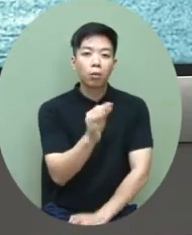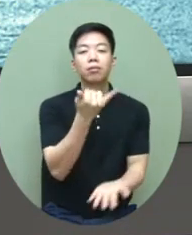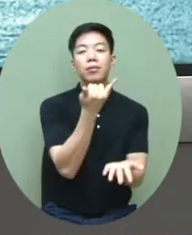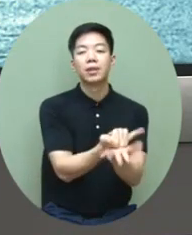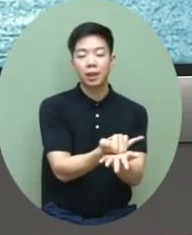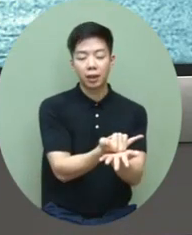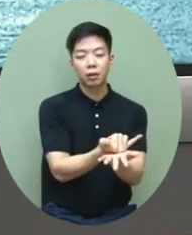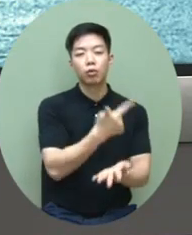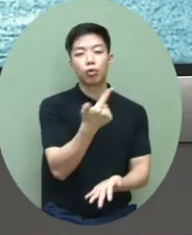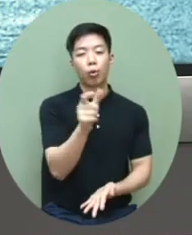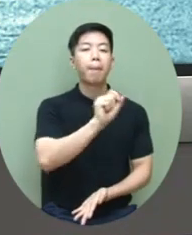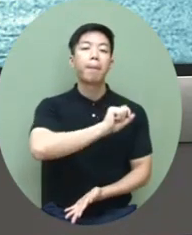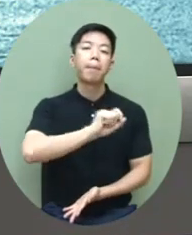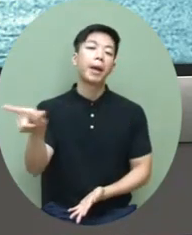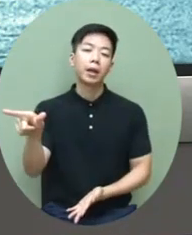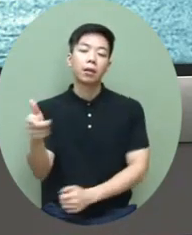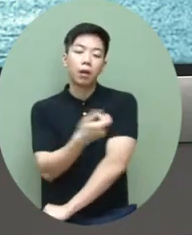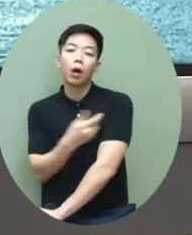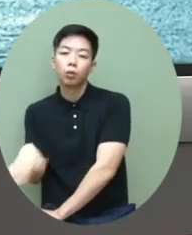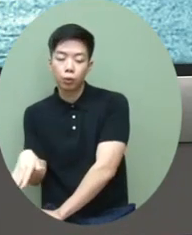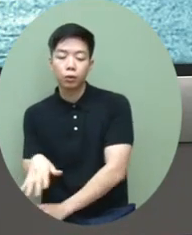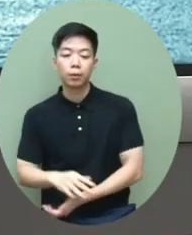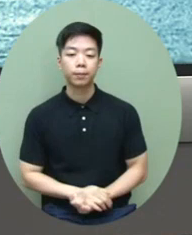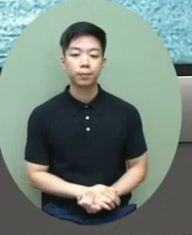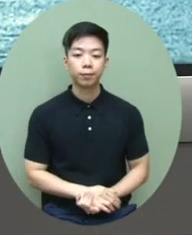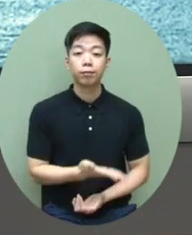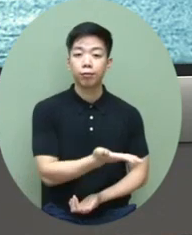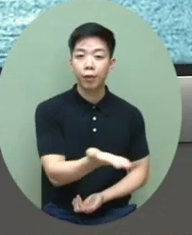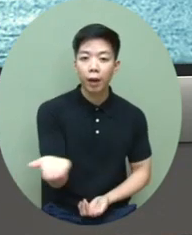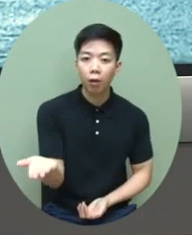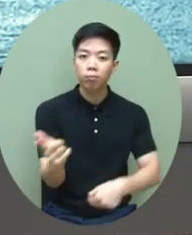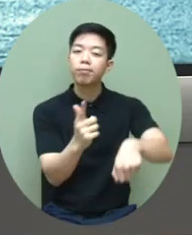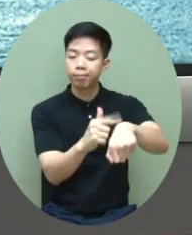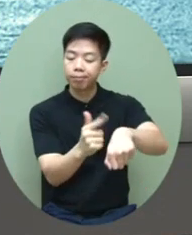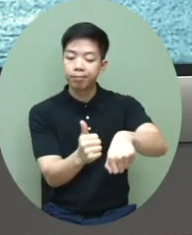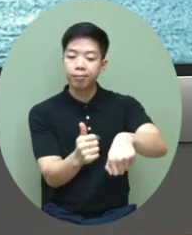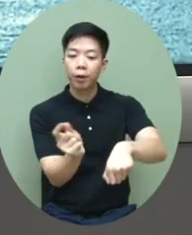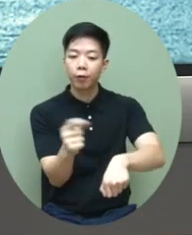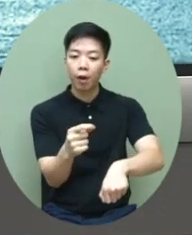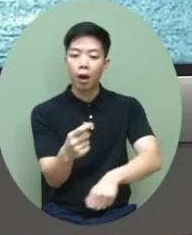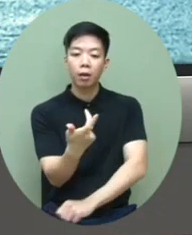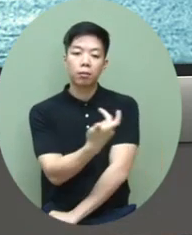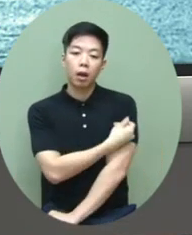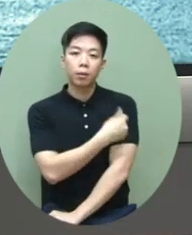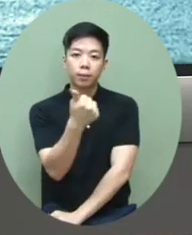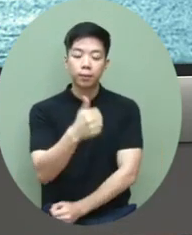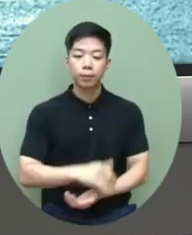咁希望都市民咧即係積極。盡快咧，趁呢個時候咧，去打呢個新冠疫